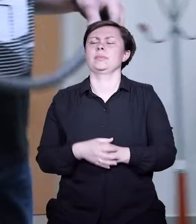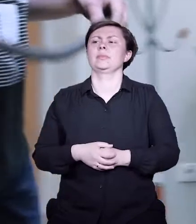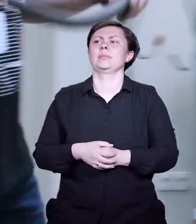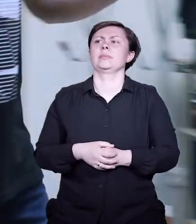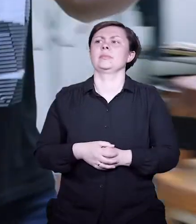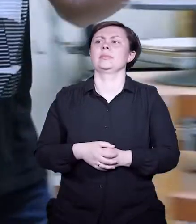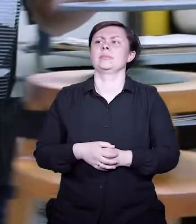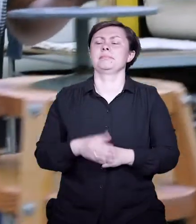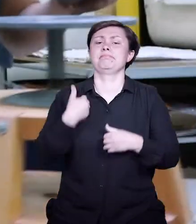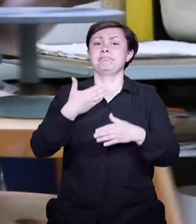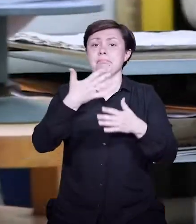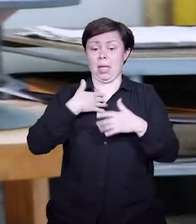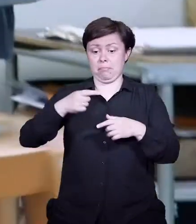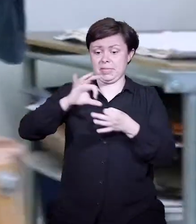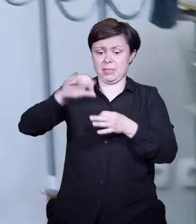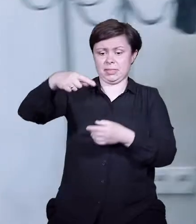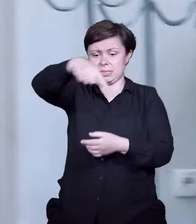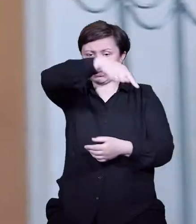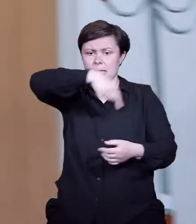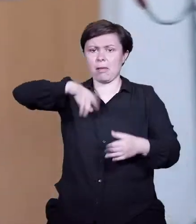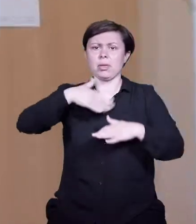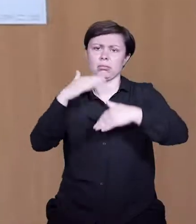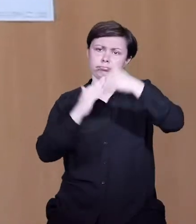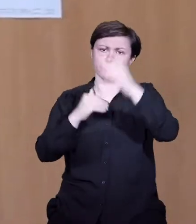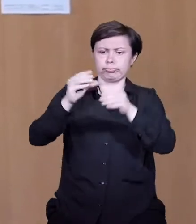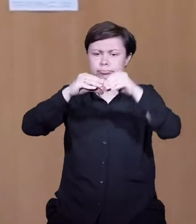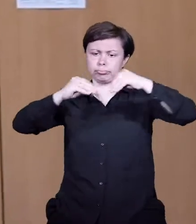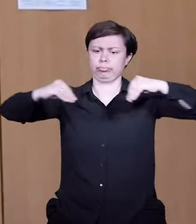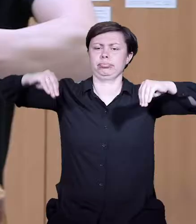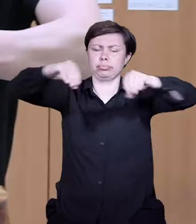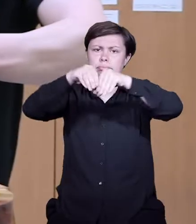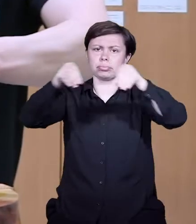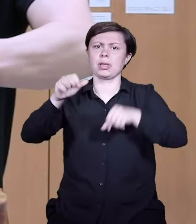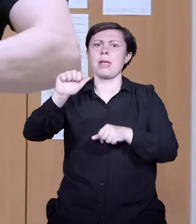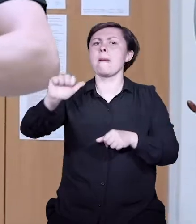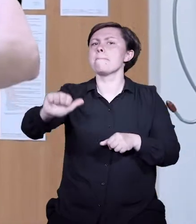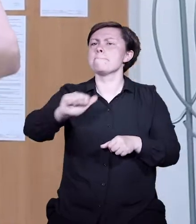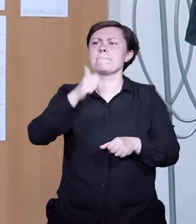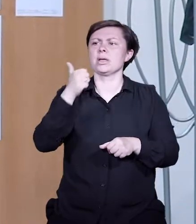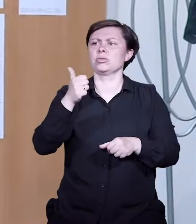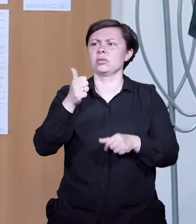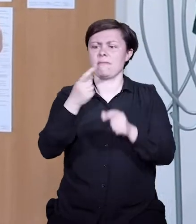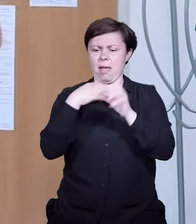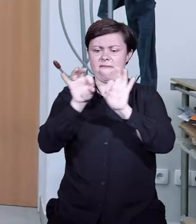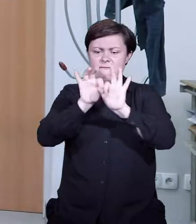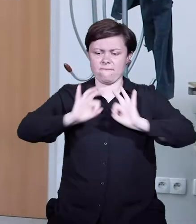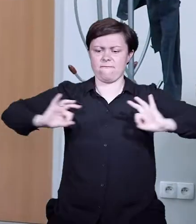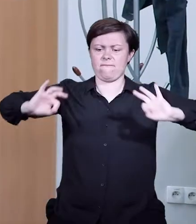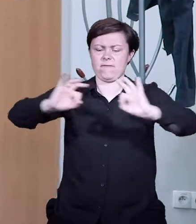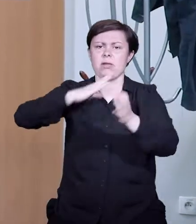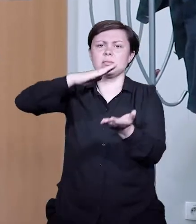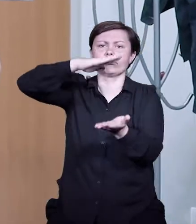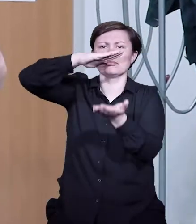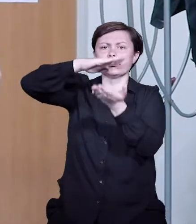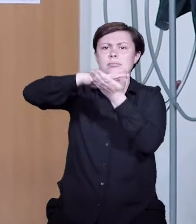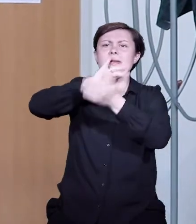go na stanowisko, na którym będę kształtował swoją pracę. Pierwszy wałek wklejam